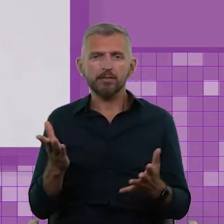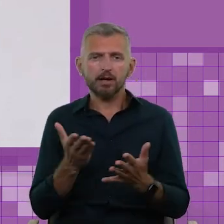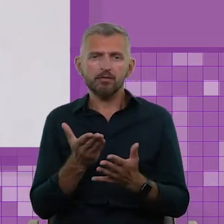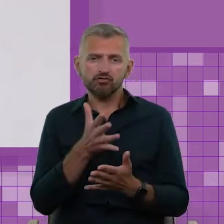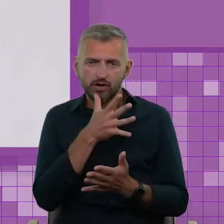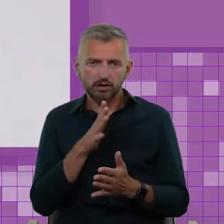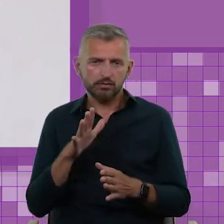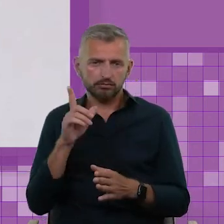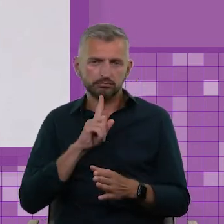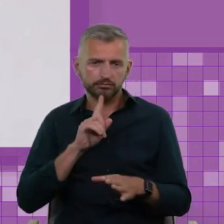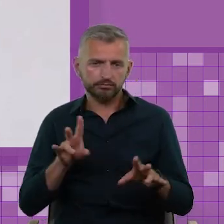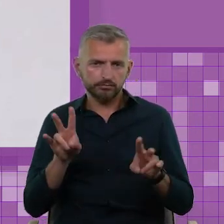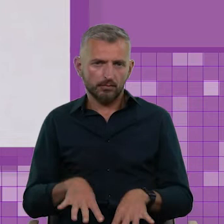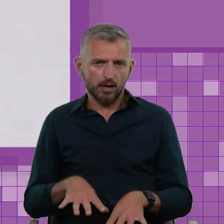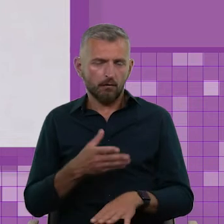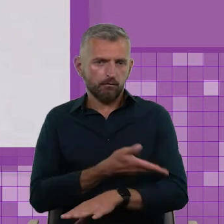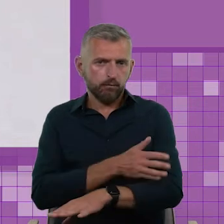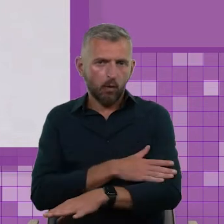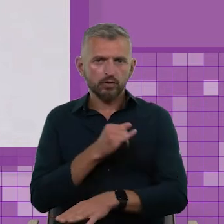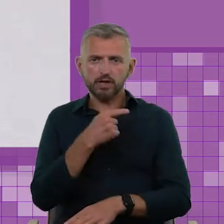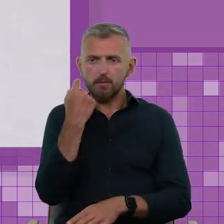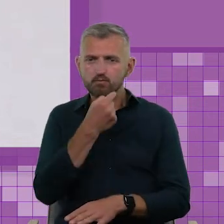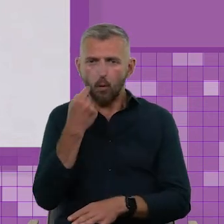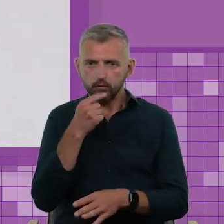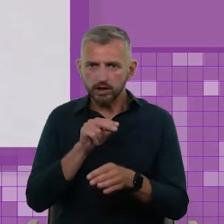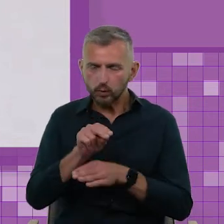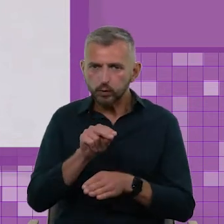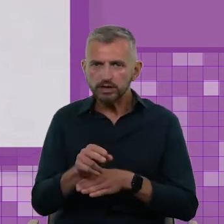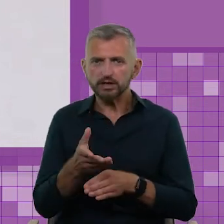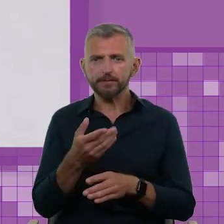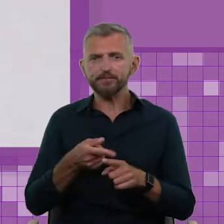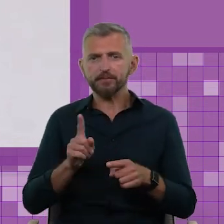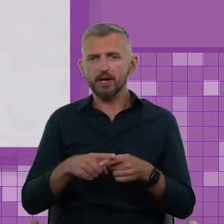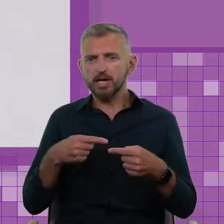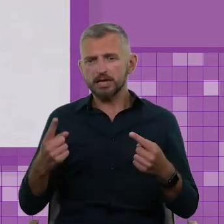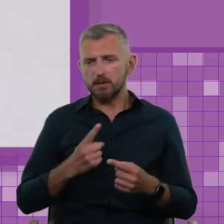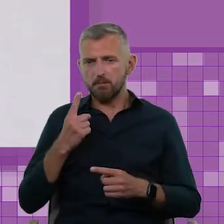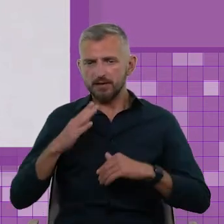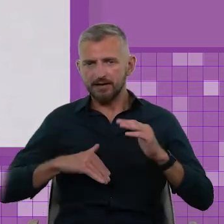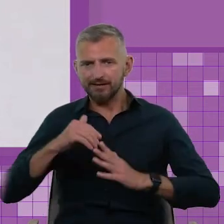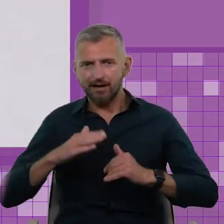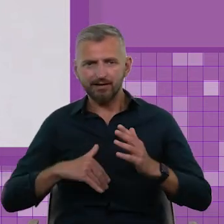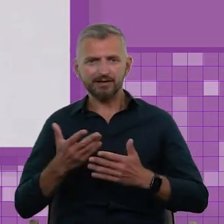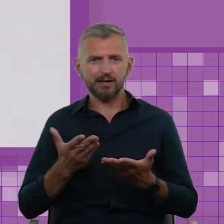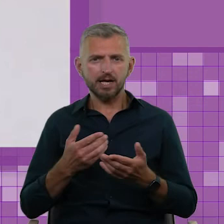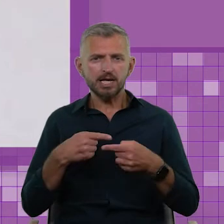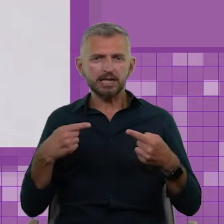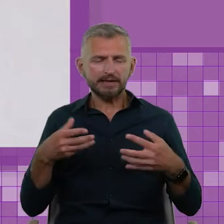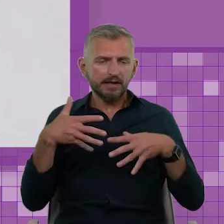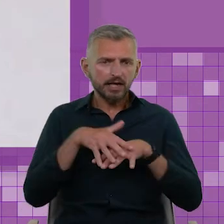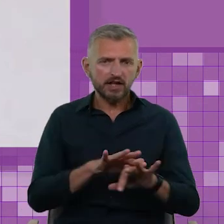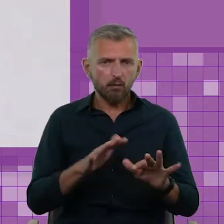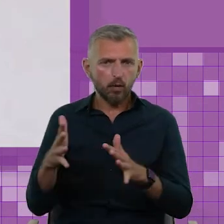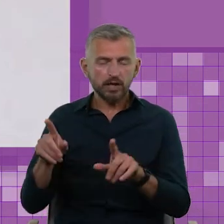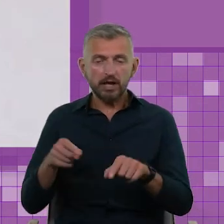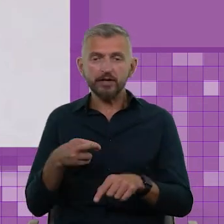буде залишатися в Польщі. Це і мовні курси, це і різні майстер-класи, і різні інтеграційні події, і навіть, до